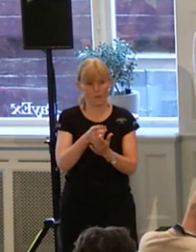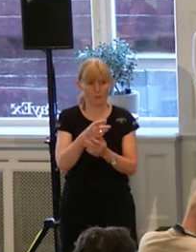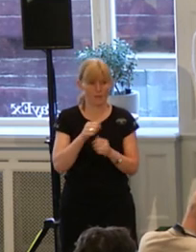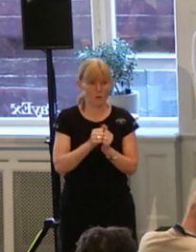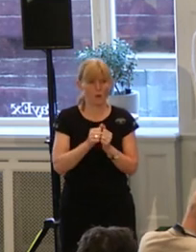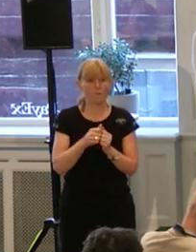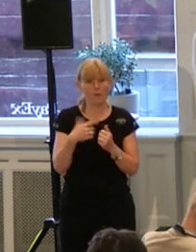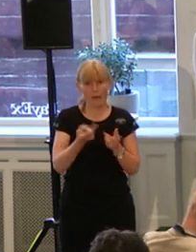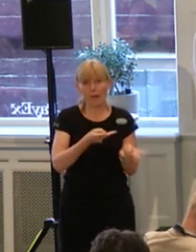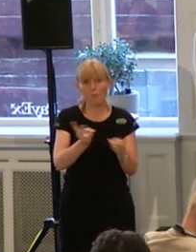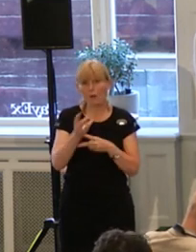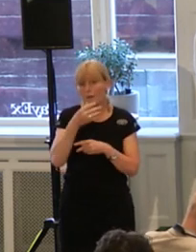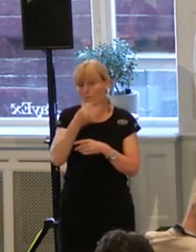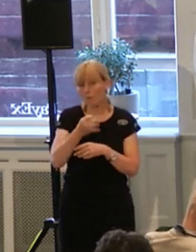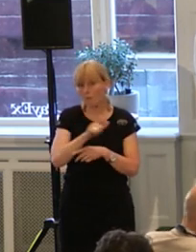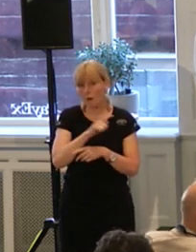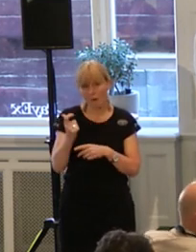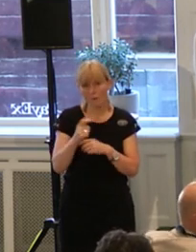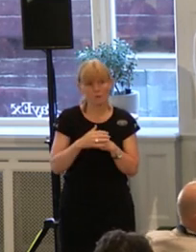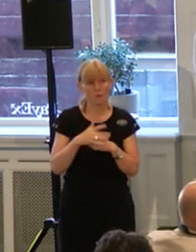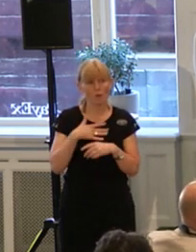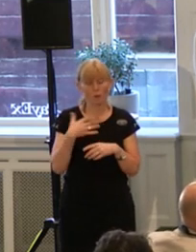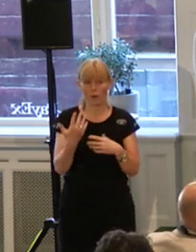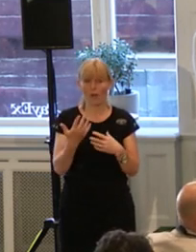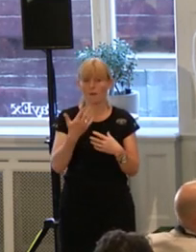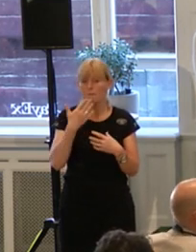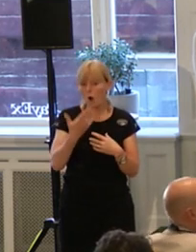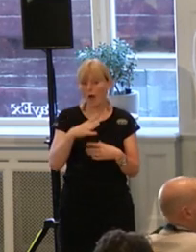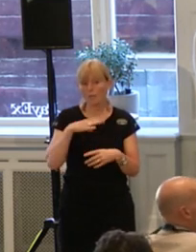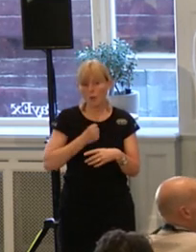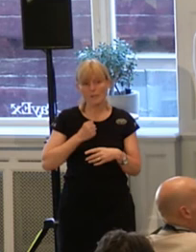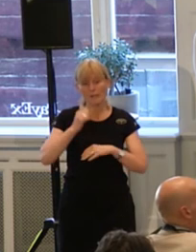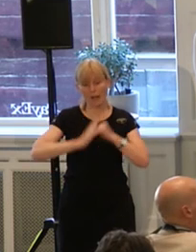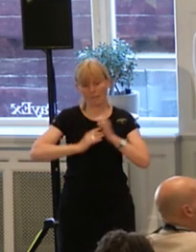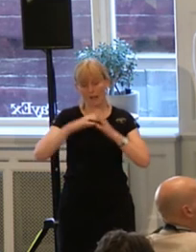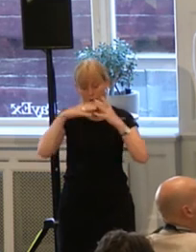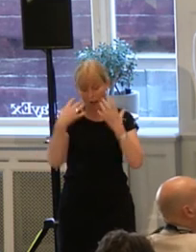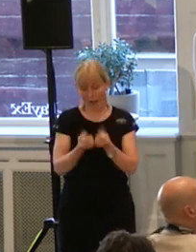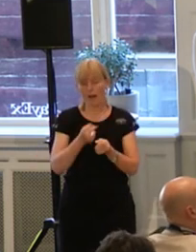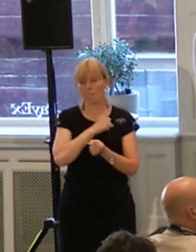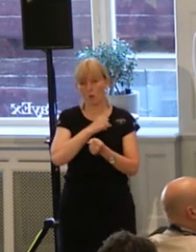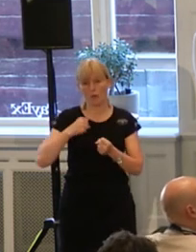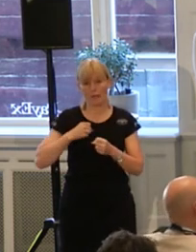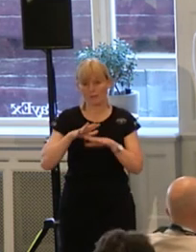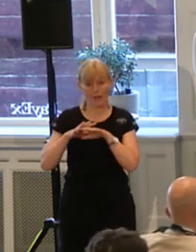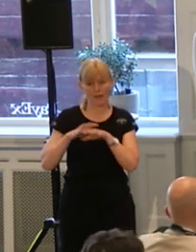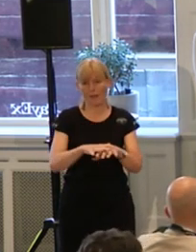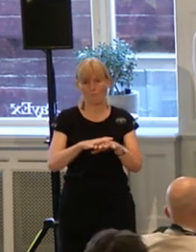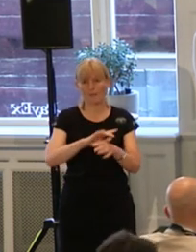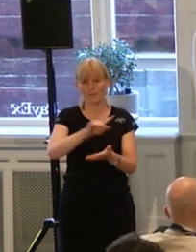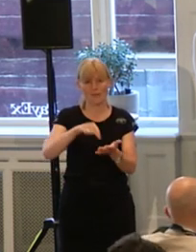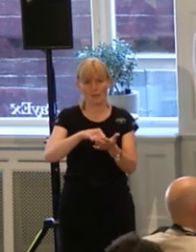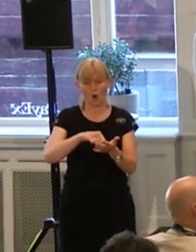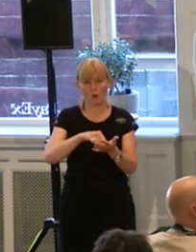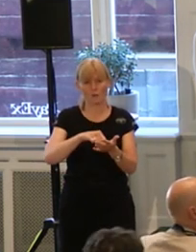en demokratifråga. Och där skulle jag tycka att det var jättebra om polisen hanterar alla de här myndighetsangreppen centralt och